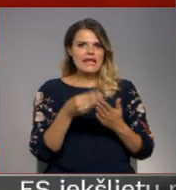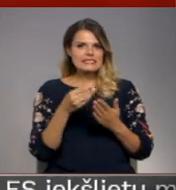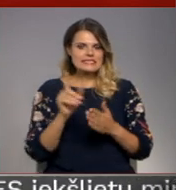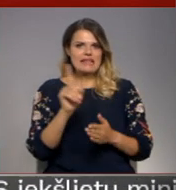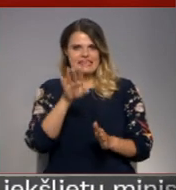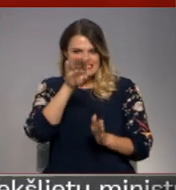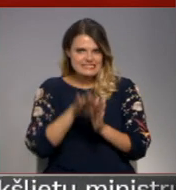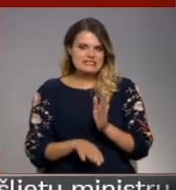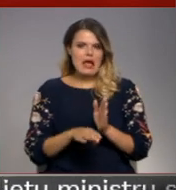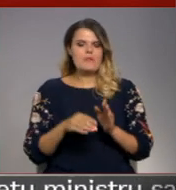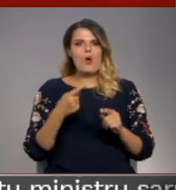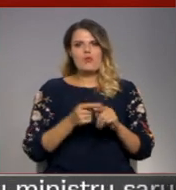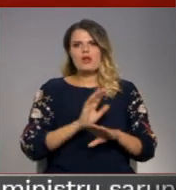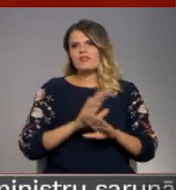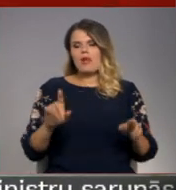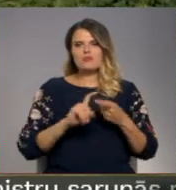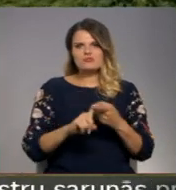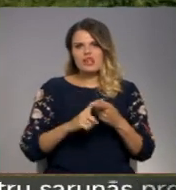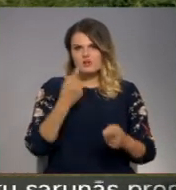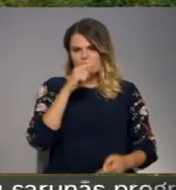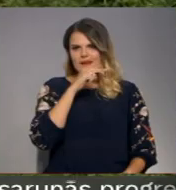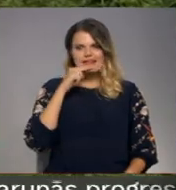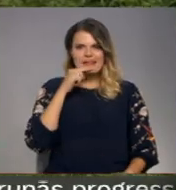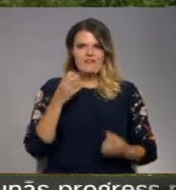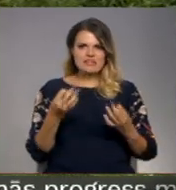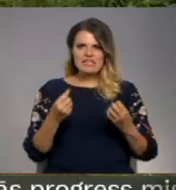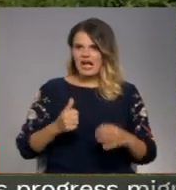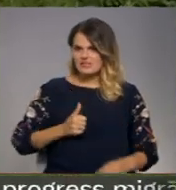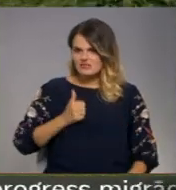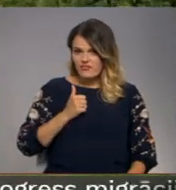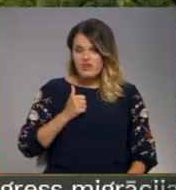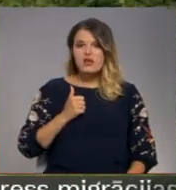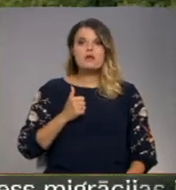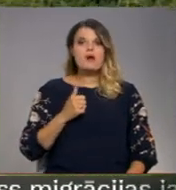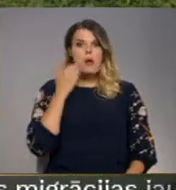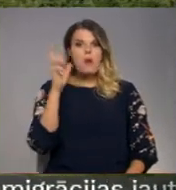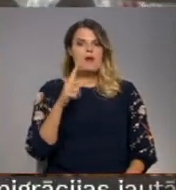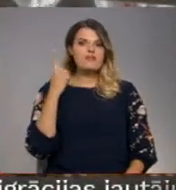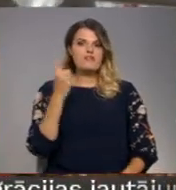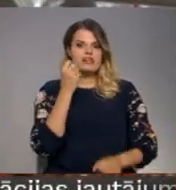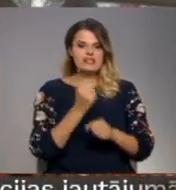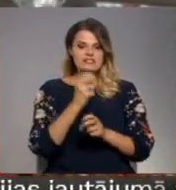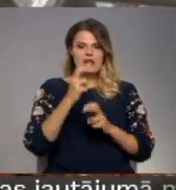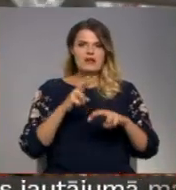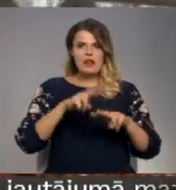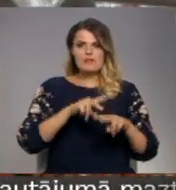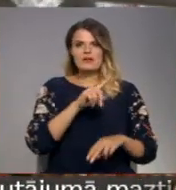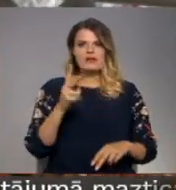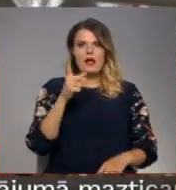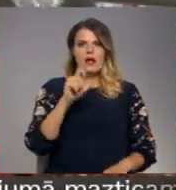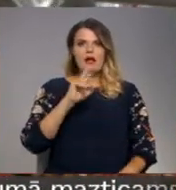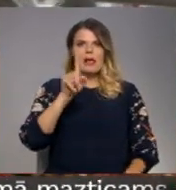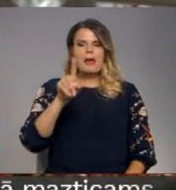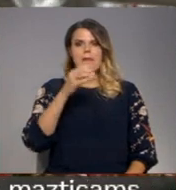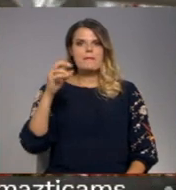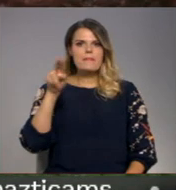iespējams zemākā un nebūtu atkarīgai no Gazprom. Jāpiebilst, ka pat laban Baltijā vienīgais darbojošais termināls ir Klaipēdā, un tā